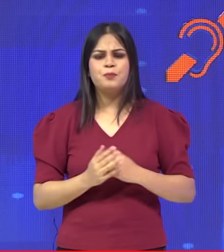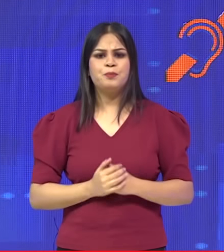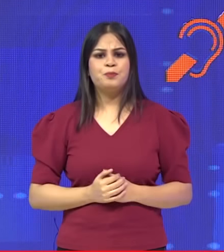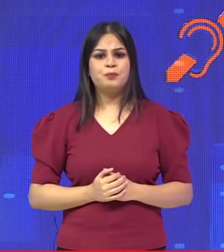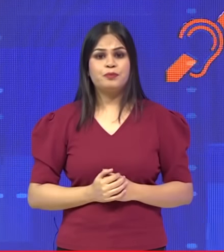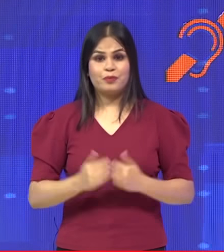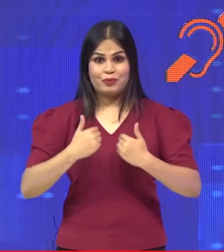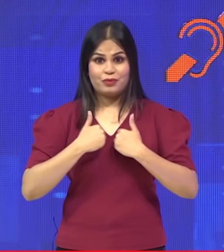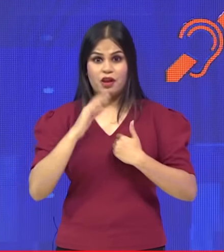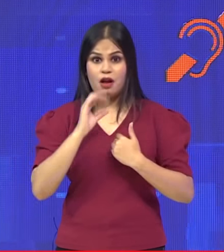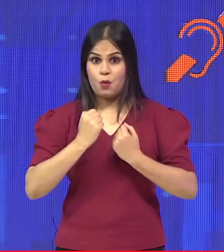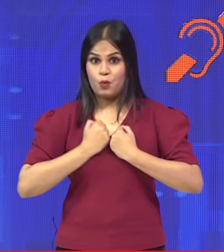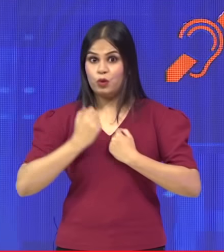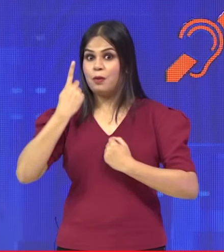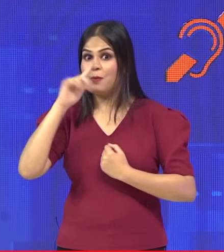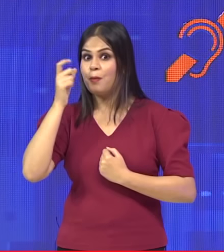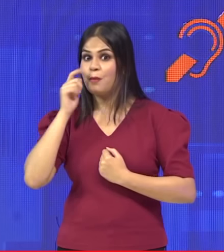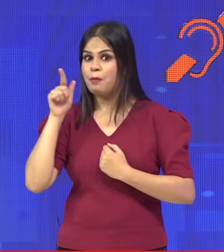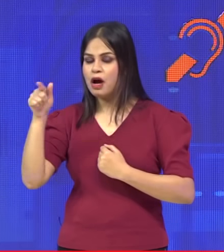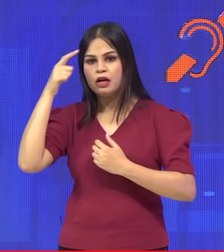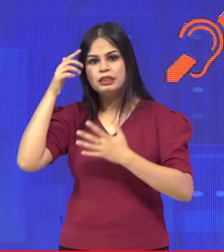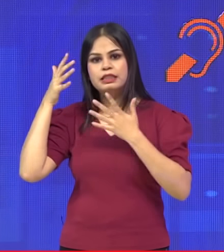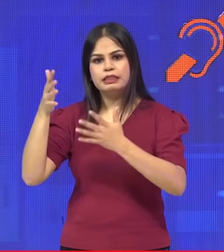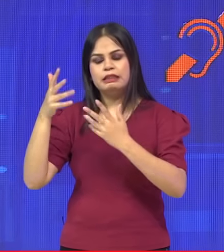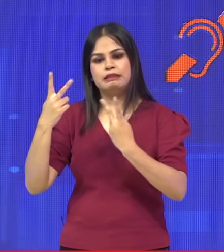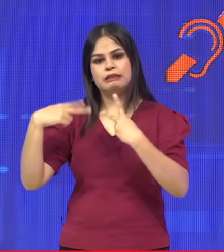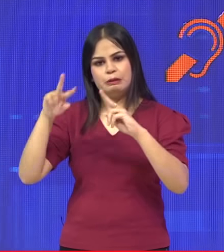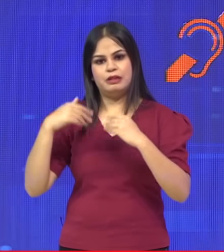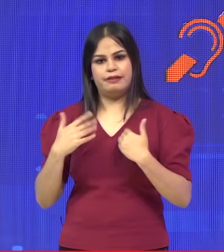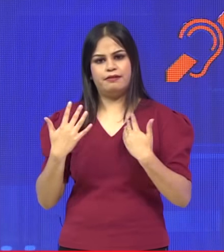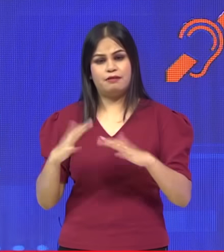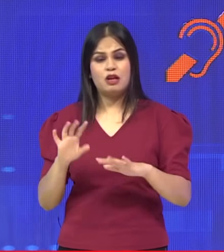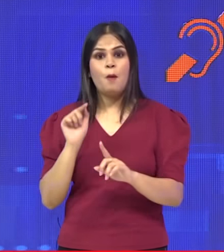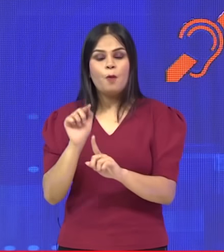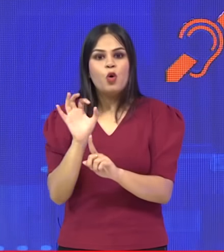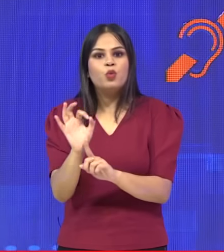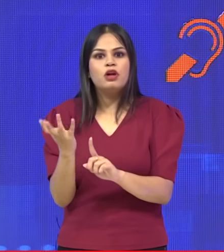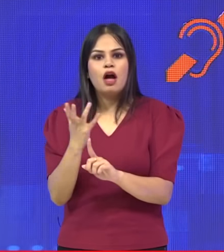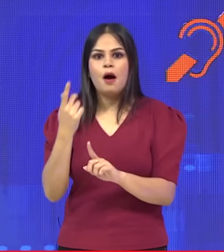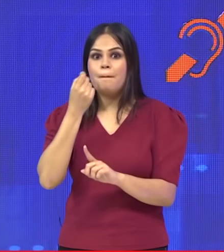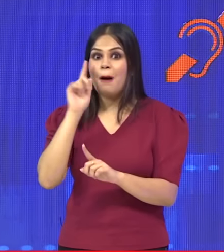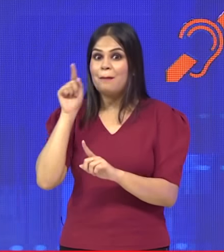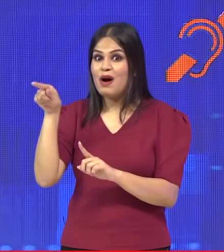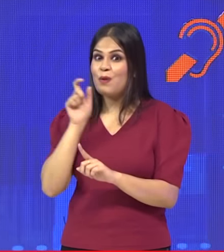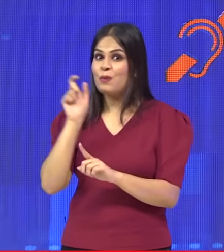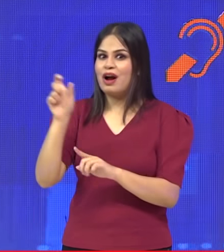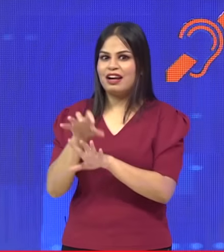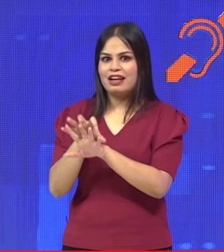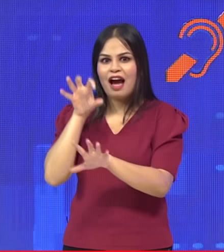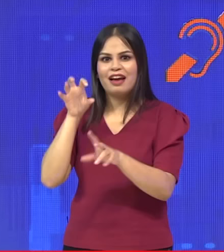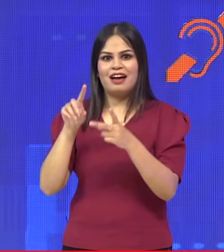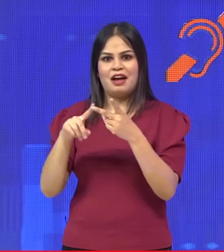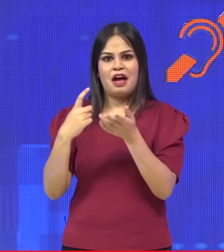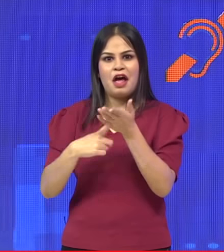मैंने अपने माता पिता को कहा की तकलीफ दी है अब ये तो अच्छी बात है की मेरे फादर को हम टाइगर बुलेट रहे वो बुलेट हैं